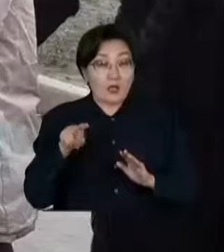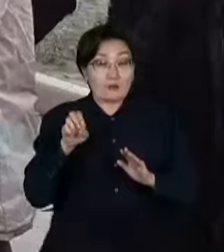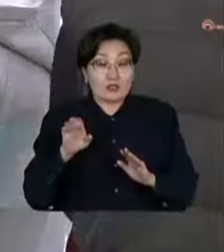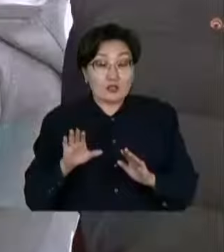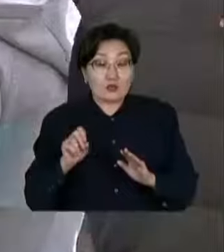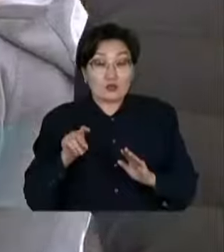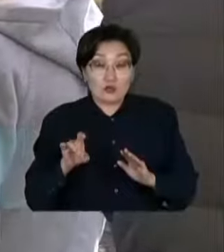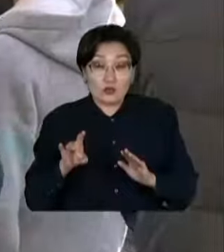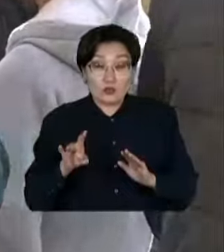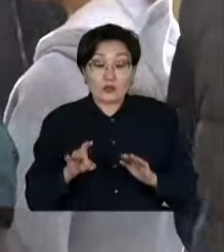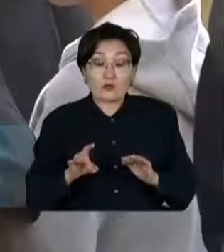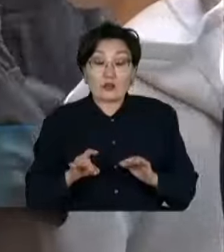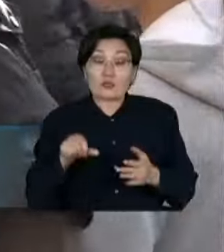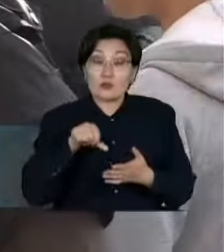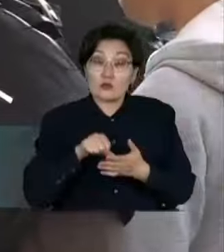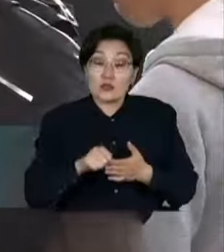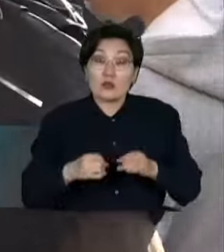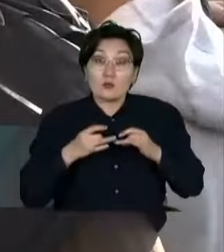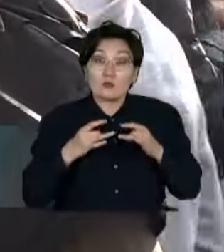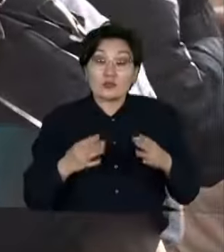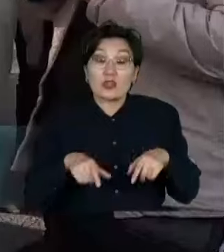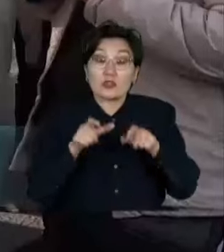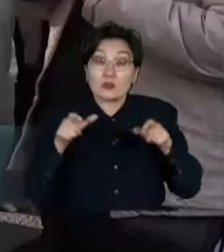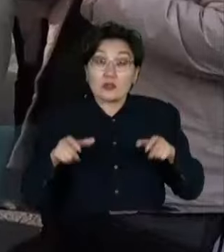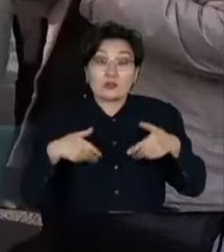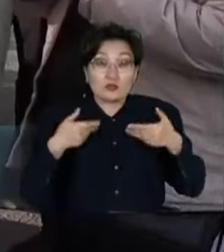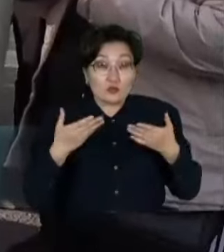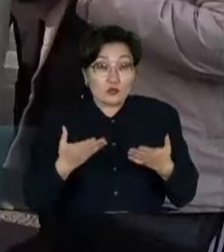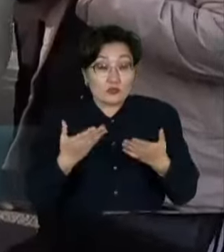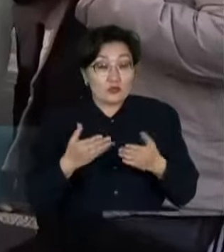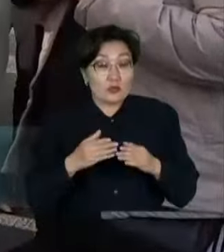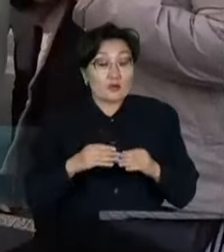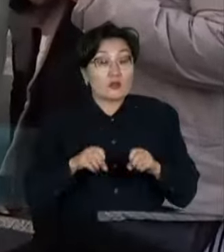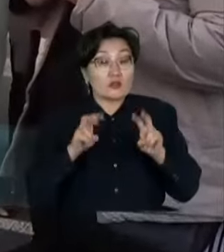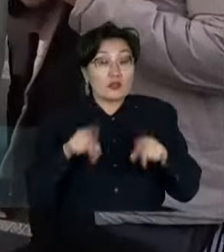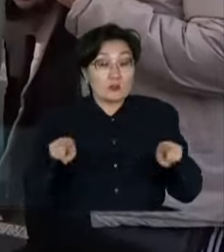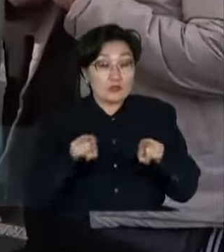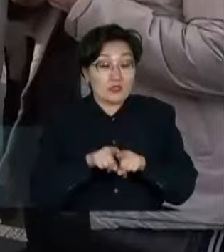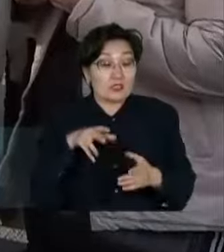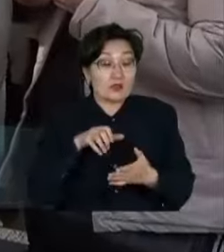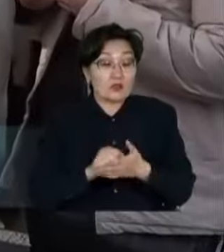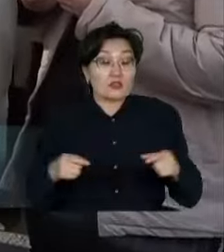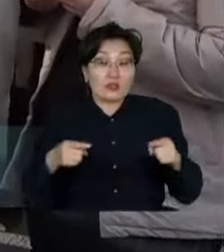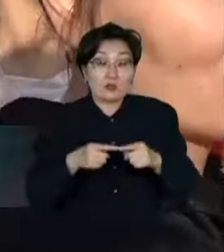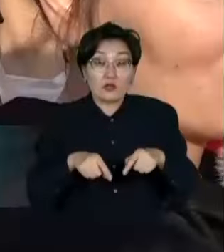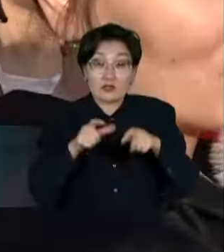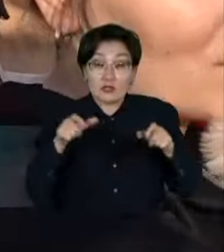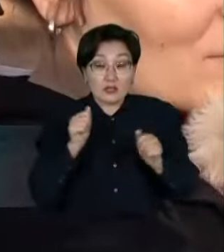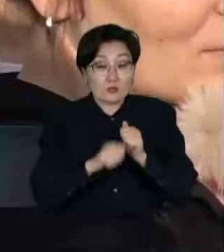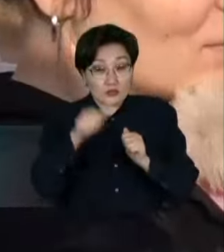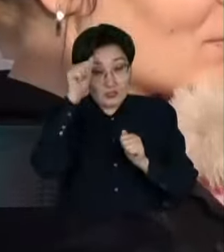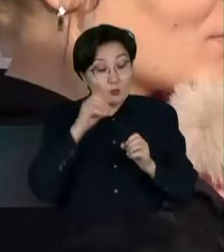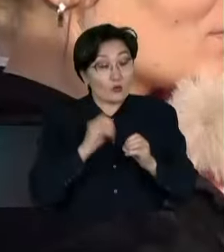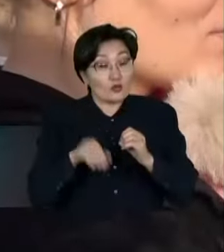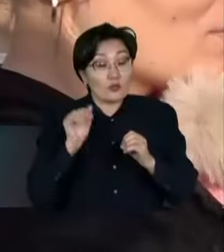Әбдішүкірұлы қатысты. Ол қоныс тойын тойлап жатқан тұрғындарды құттықтады. Басқарма өкілінің сөзінше, мұндай жалдамалы пәтерлер үшін тұрғындар ай сайын